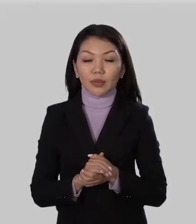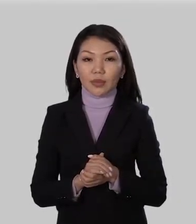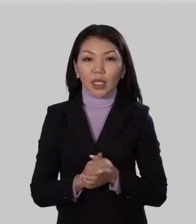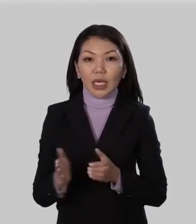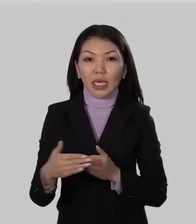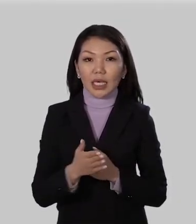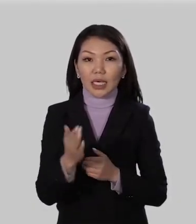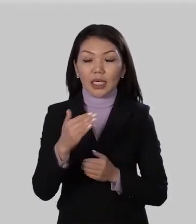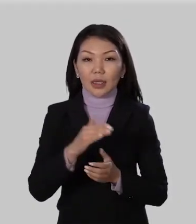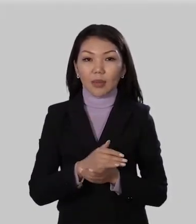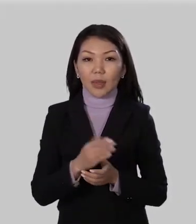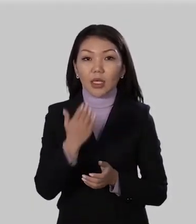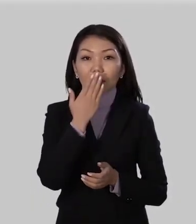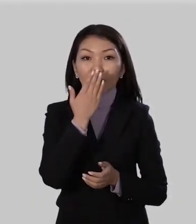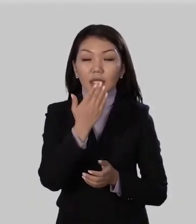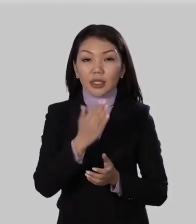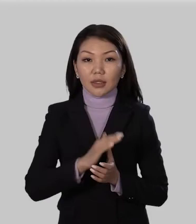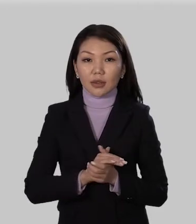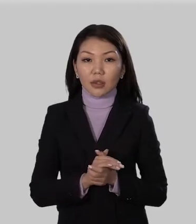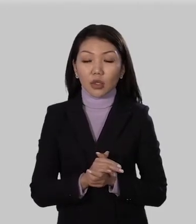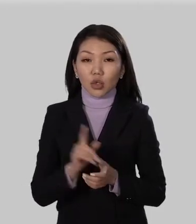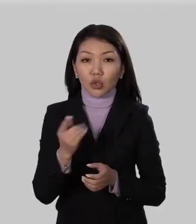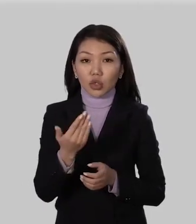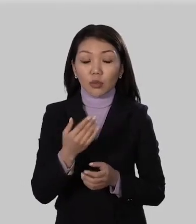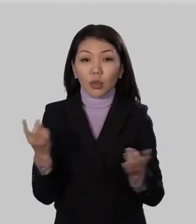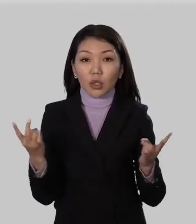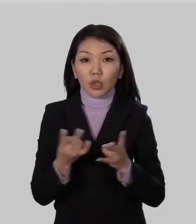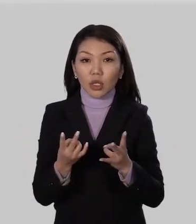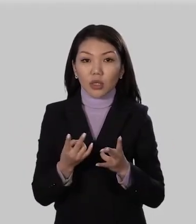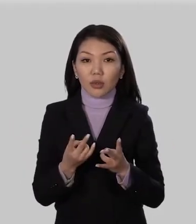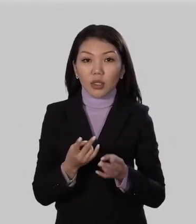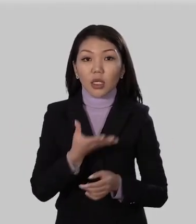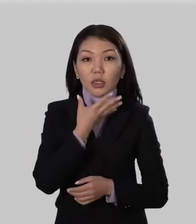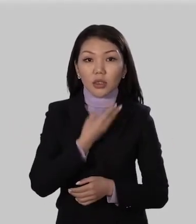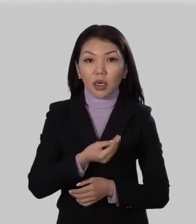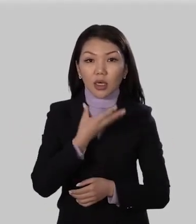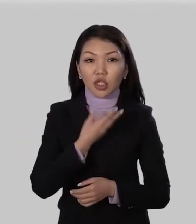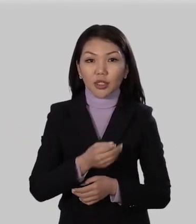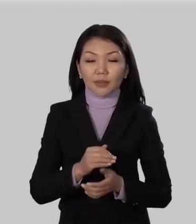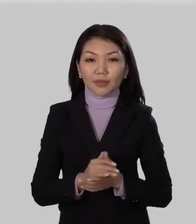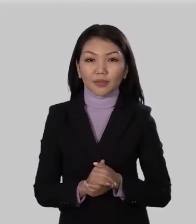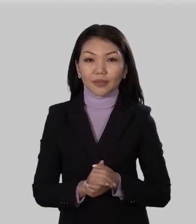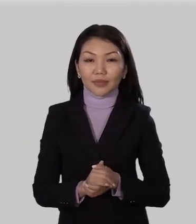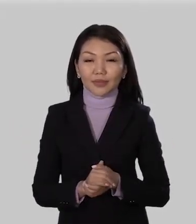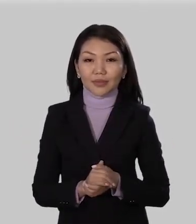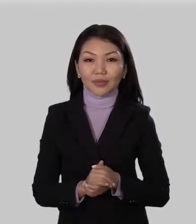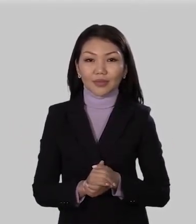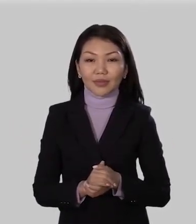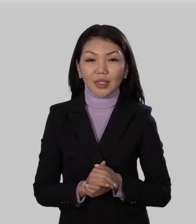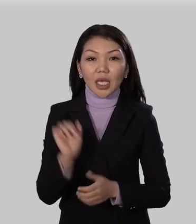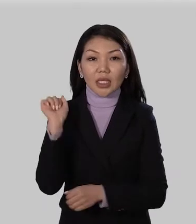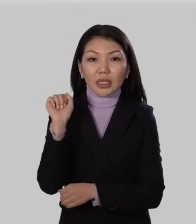Приплыла к нему рыбка и спросила: «Чего тебе надобно, старче?» Ей